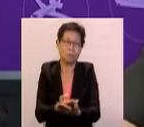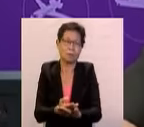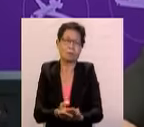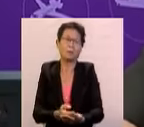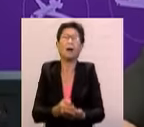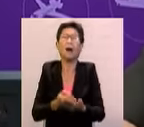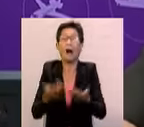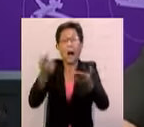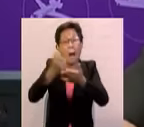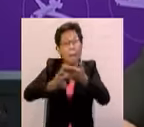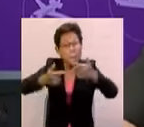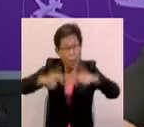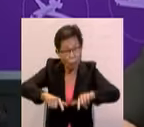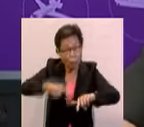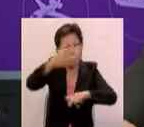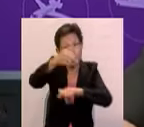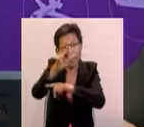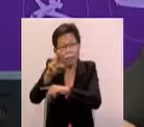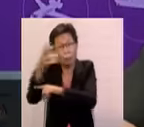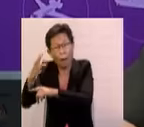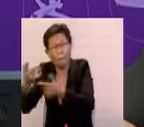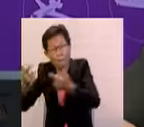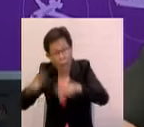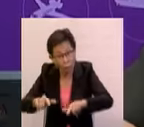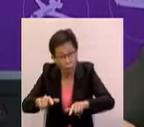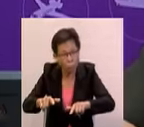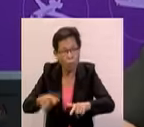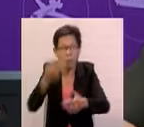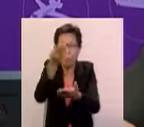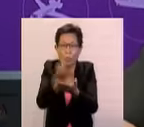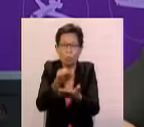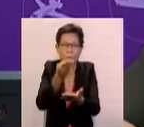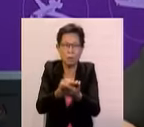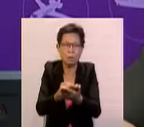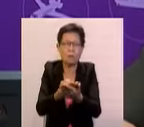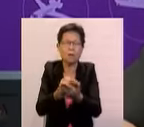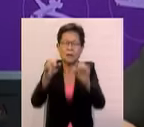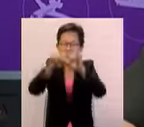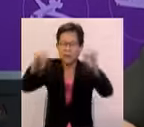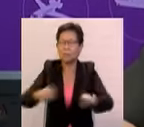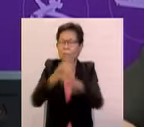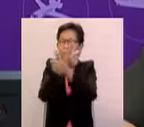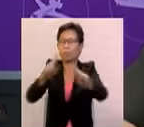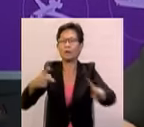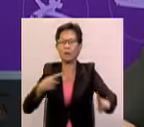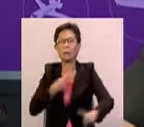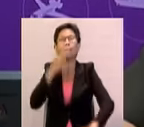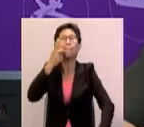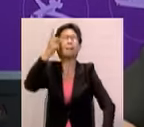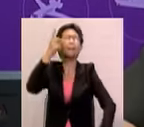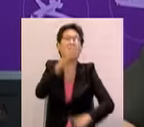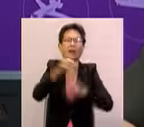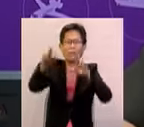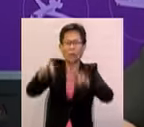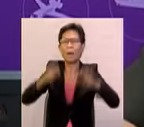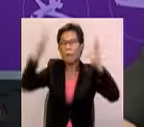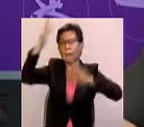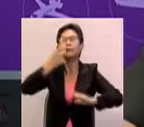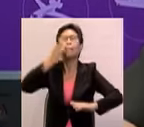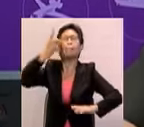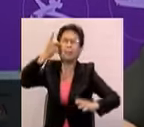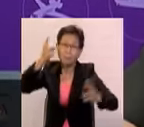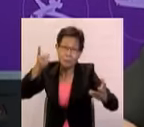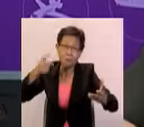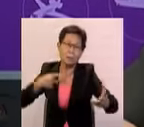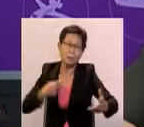apa yang berlaku dalam PRU14 membuktikan bahawa sistem demokrasi kita matang dan rakyat Malaysia cukup matang. Dan kita